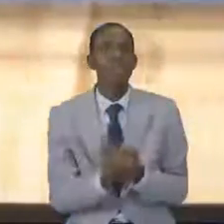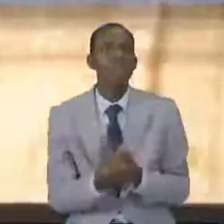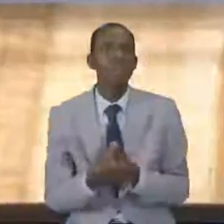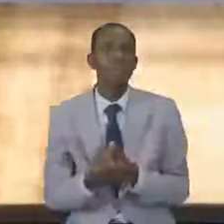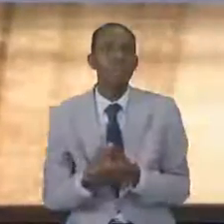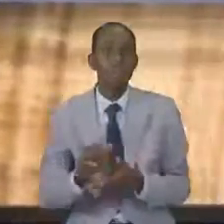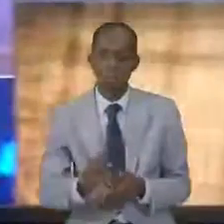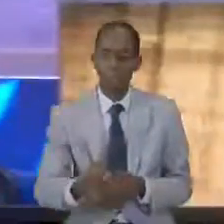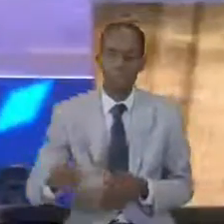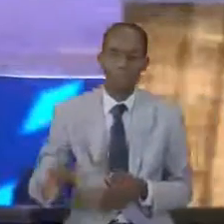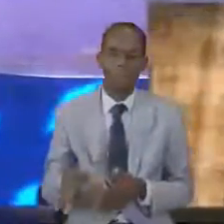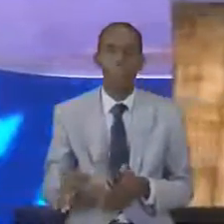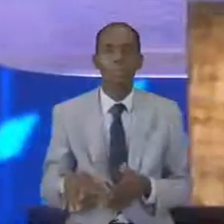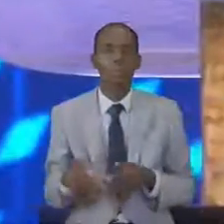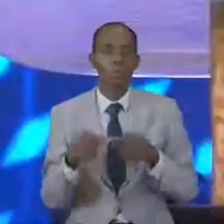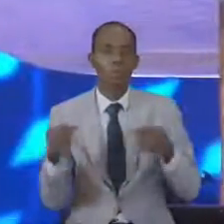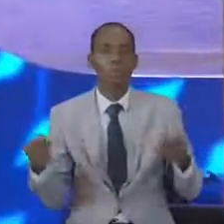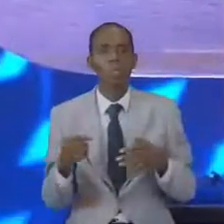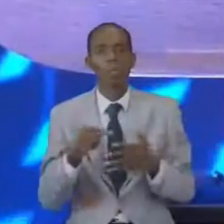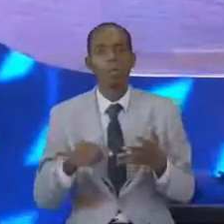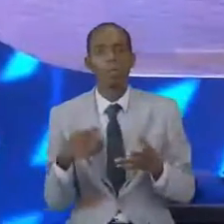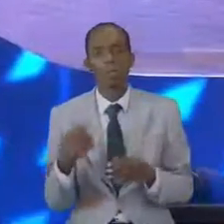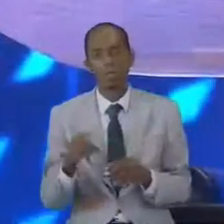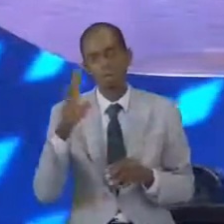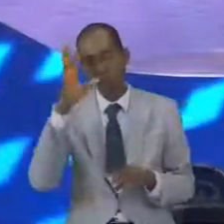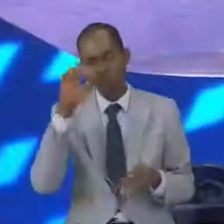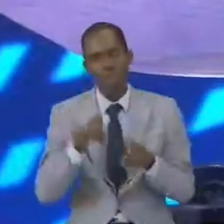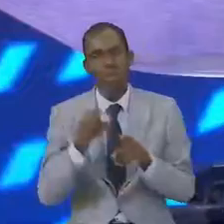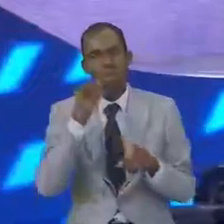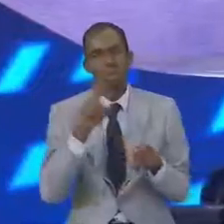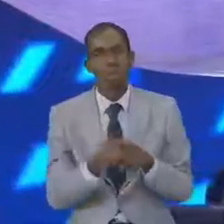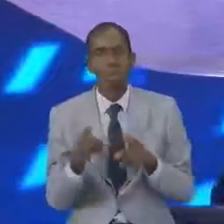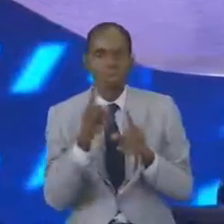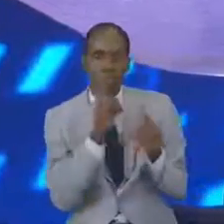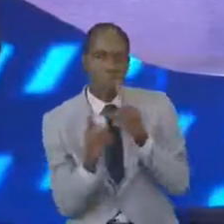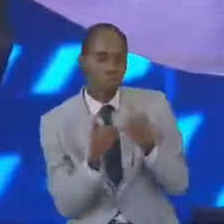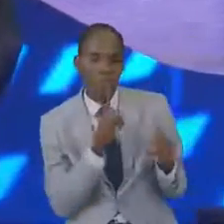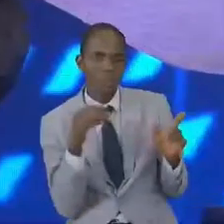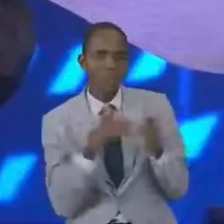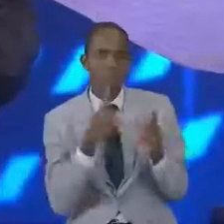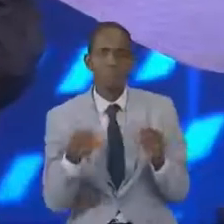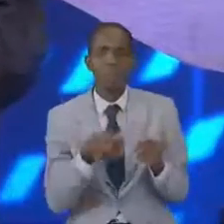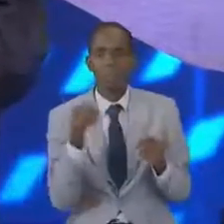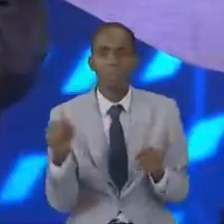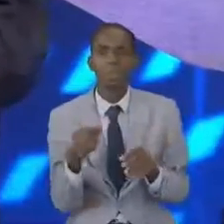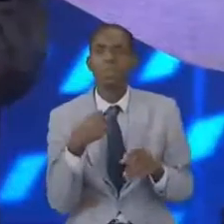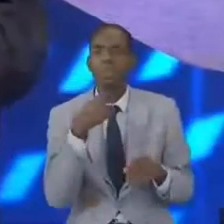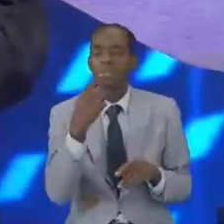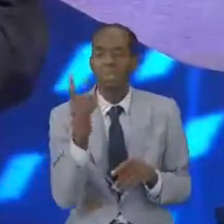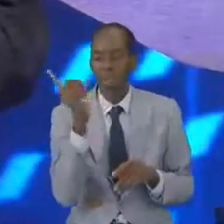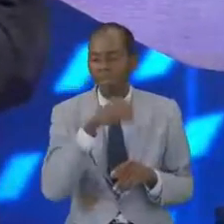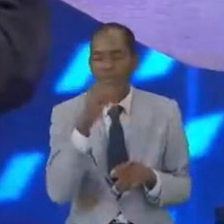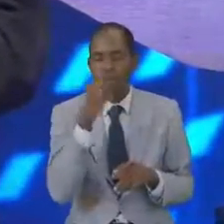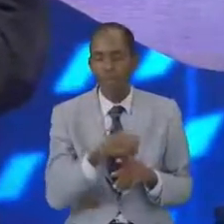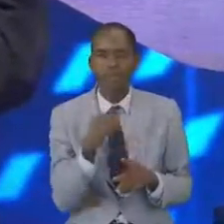parmi qui est querelles entre frère les médisances les rapporteurs c'est ce qu'ils font